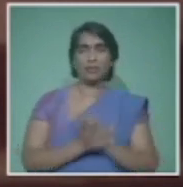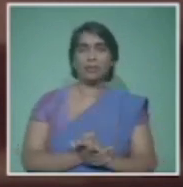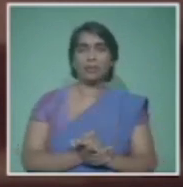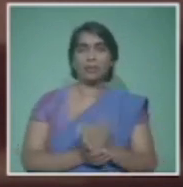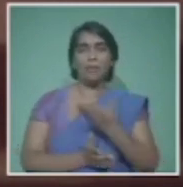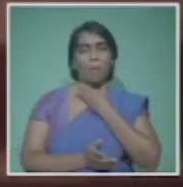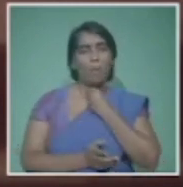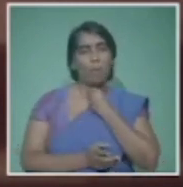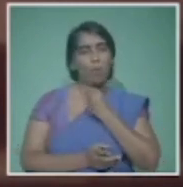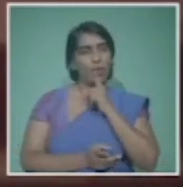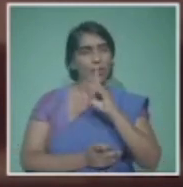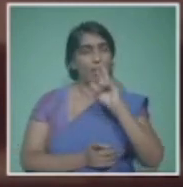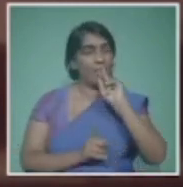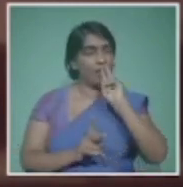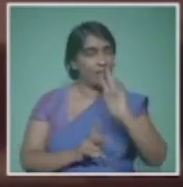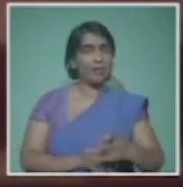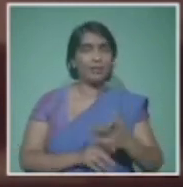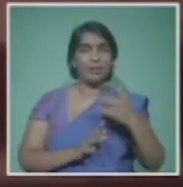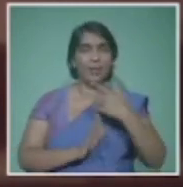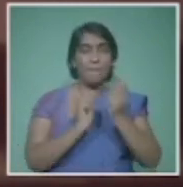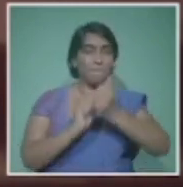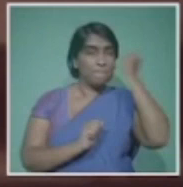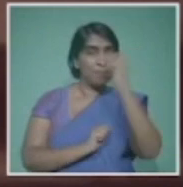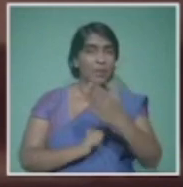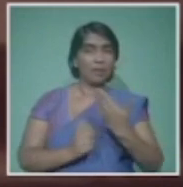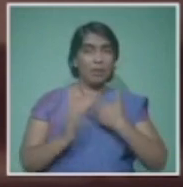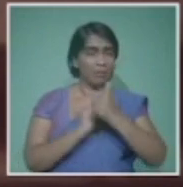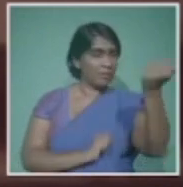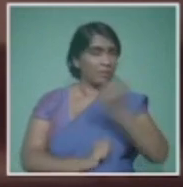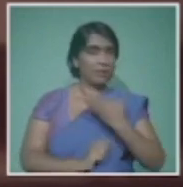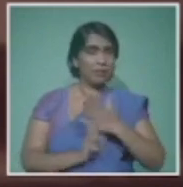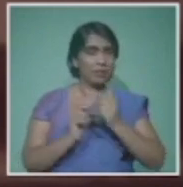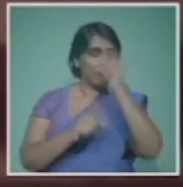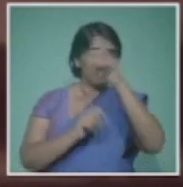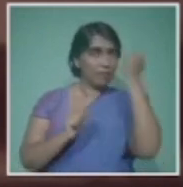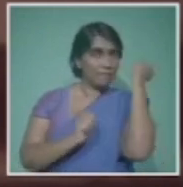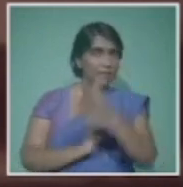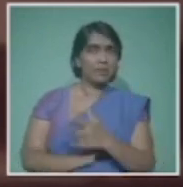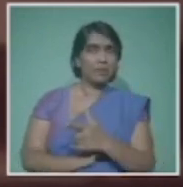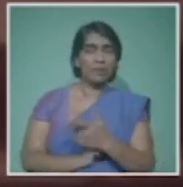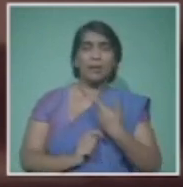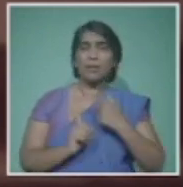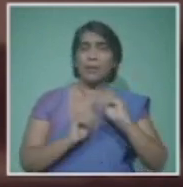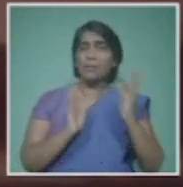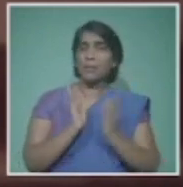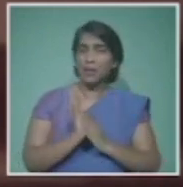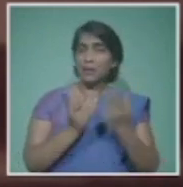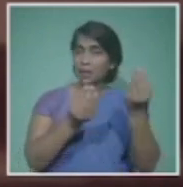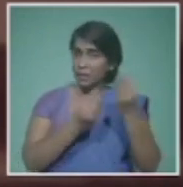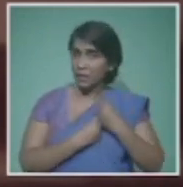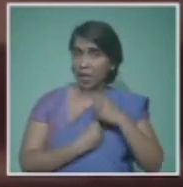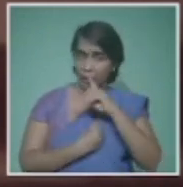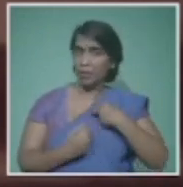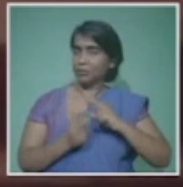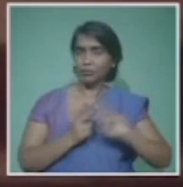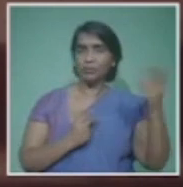ඔබතුමා නිකන් බොරු බයිලා කියලා රටේ මිනිසුන්ට මඩ ගහන්න එපා, අපට මඩ ගහන්න එපා, චරිත ඝාතන කරන්න එපා. මට අගමැති ධූරය ගන්න කියලා කිව්වමත් මම